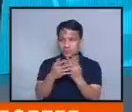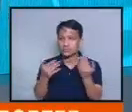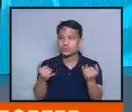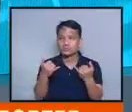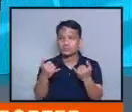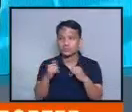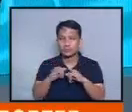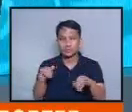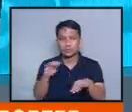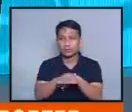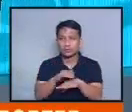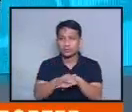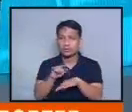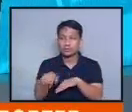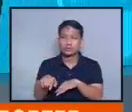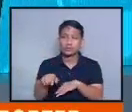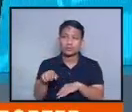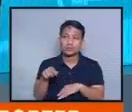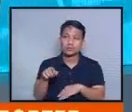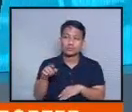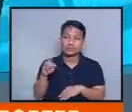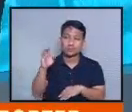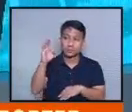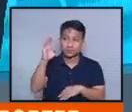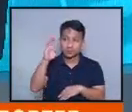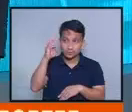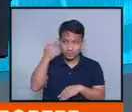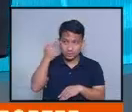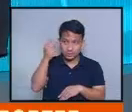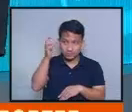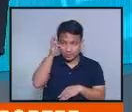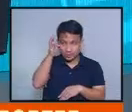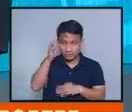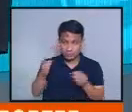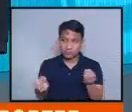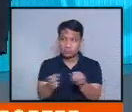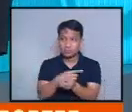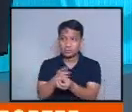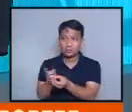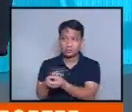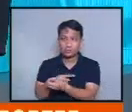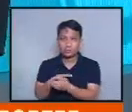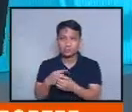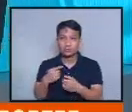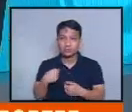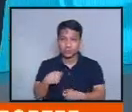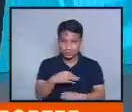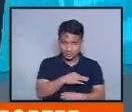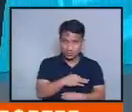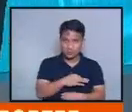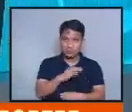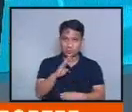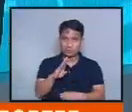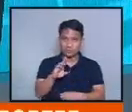nito, nagbabala si Bureau of Corrections Chief Gerard Bantag na sisibakin ang mga pasaway na tauhan ng Bucor.